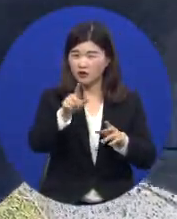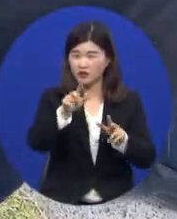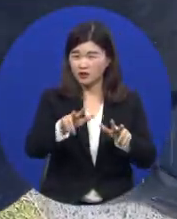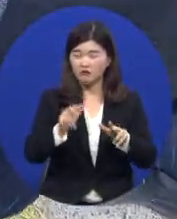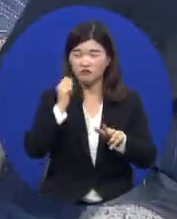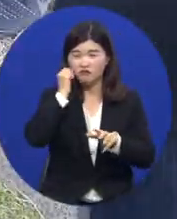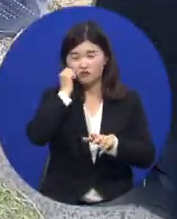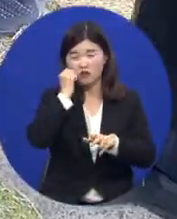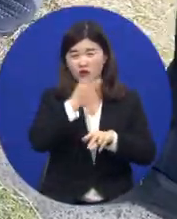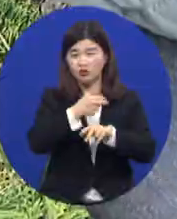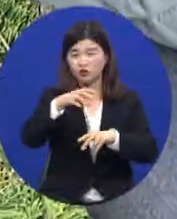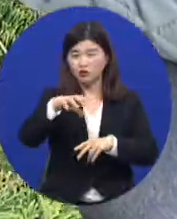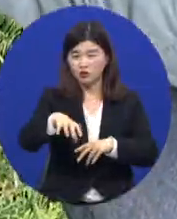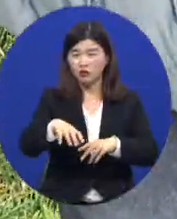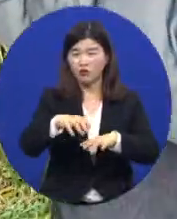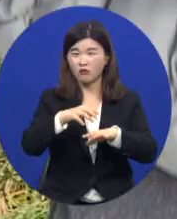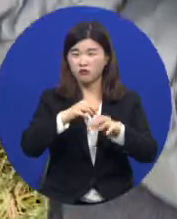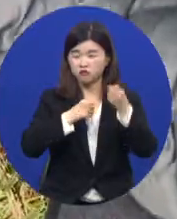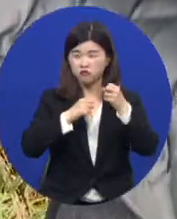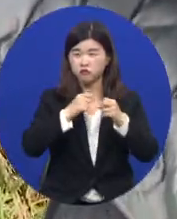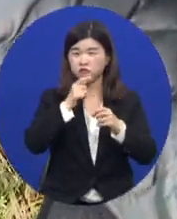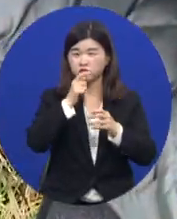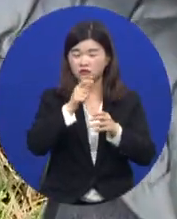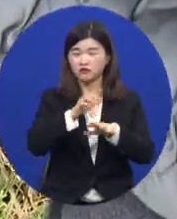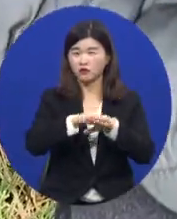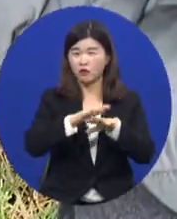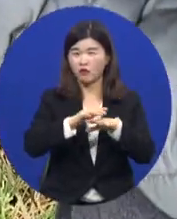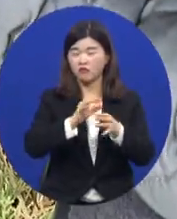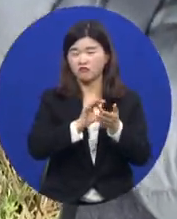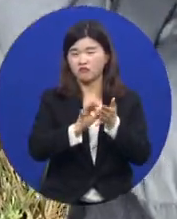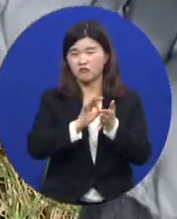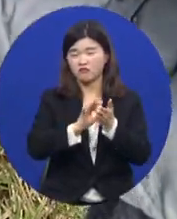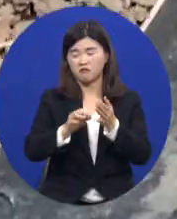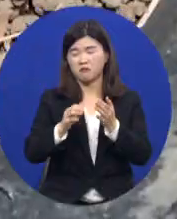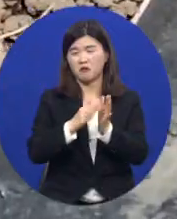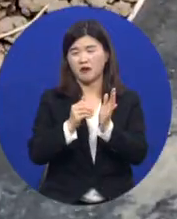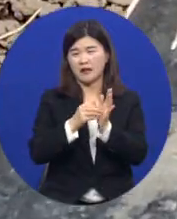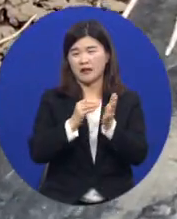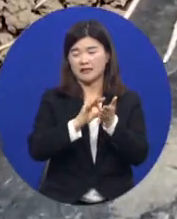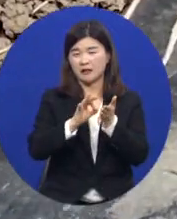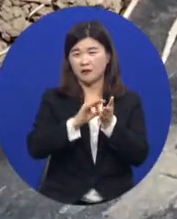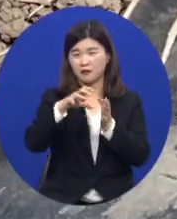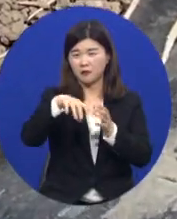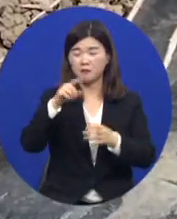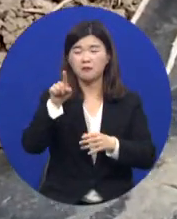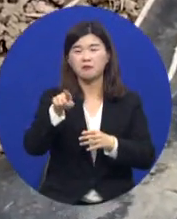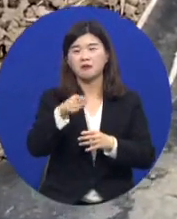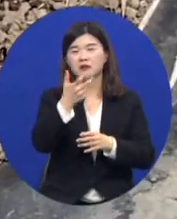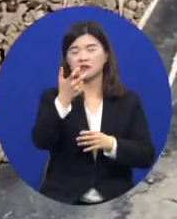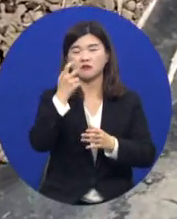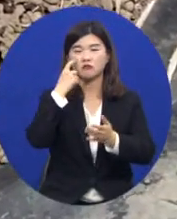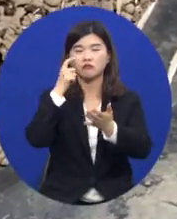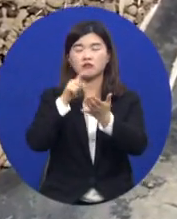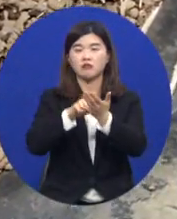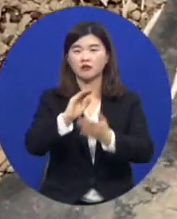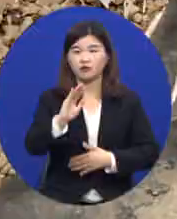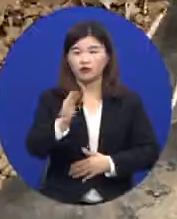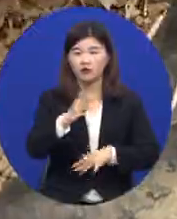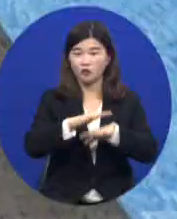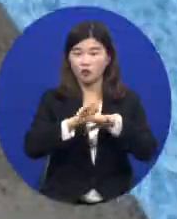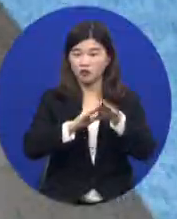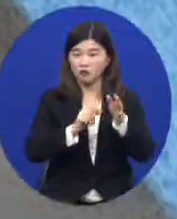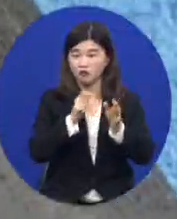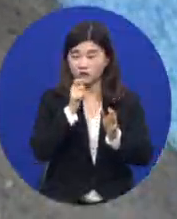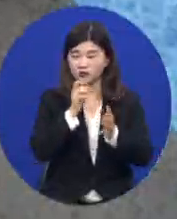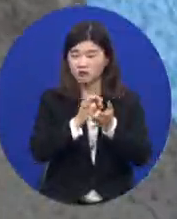리조트 수영장이나 조경용 등의 농업용수를 몰래 사용하다 적발된 업체는 170여 곳. 농지에